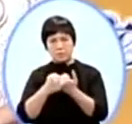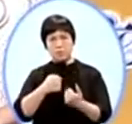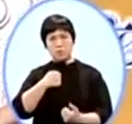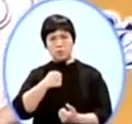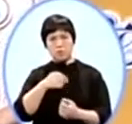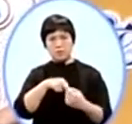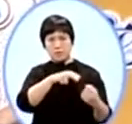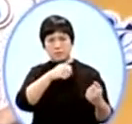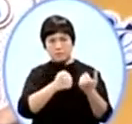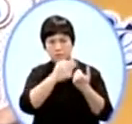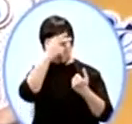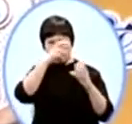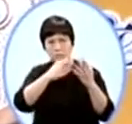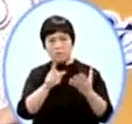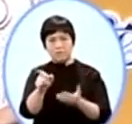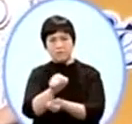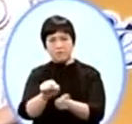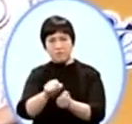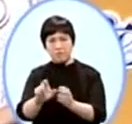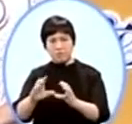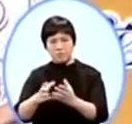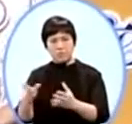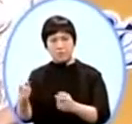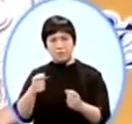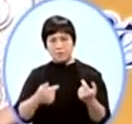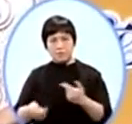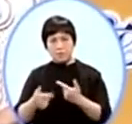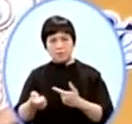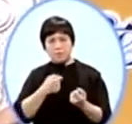持我咧，就踢走保皇黨，咁就釋放翻你哋班建制派，你去繼續做動漫愛好者啦。